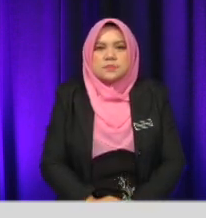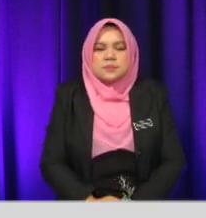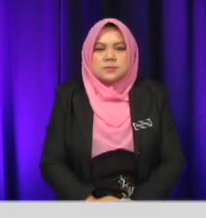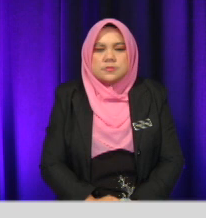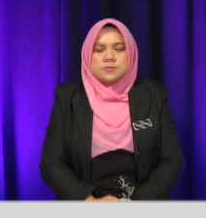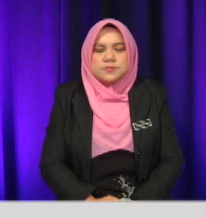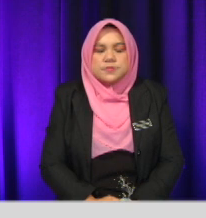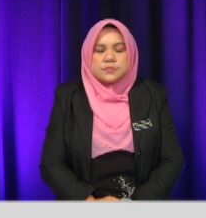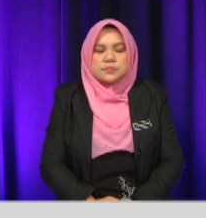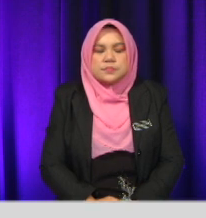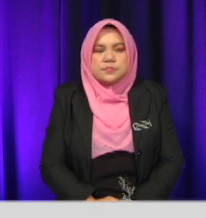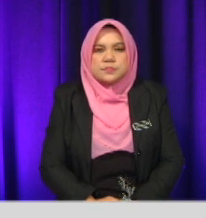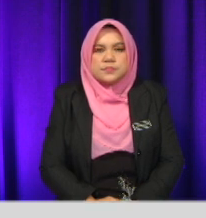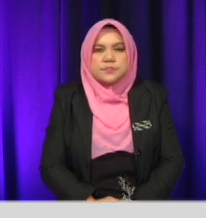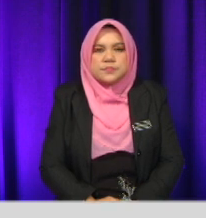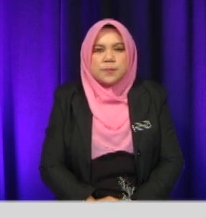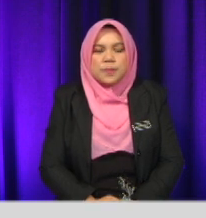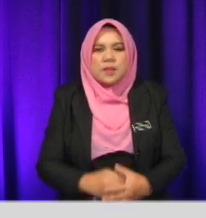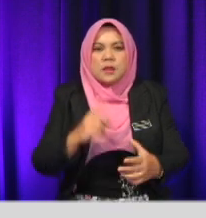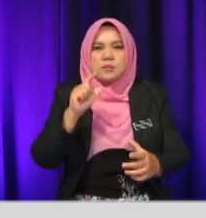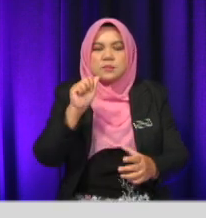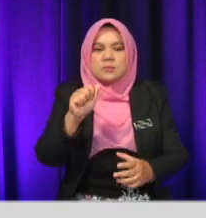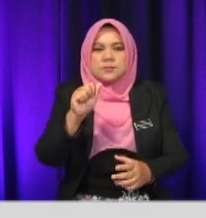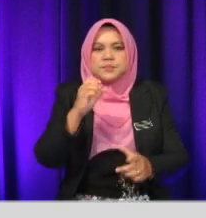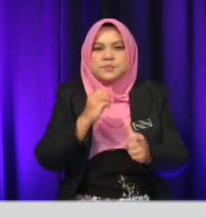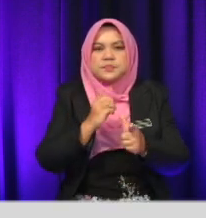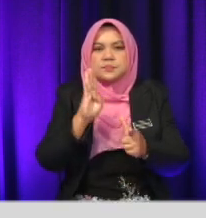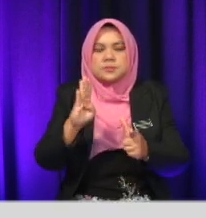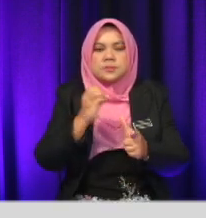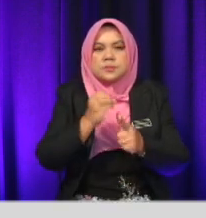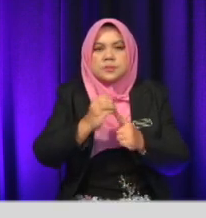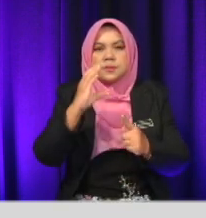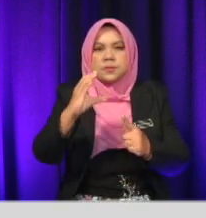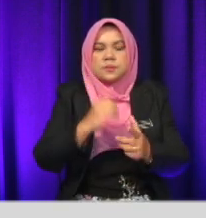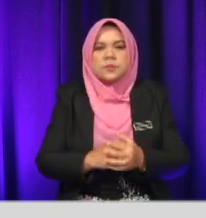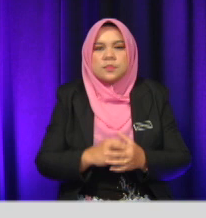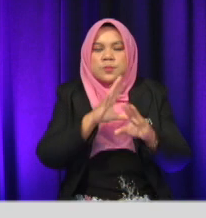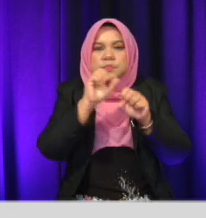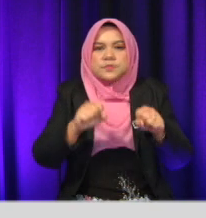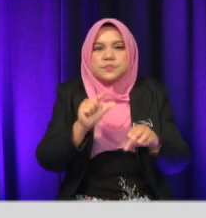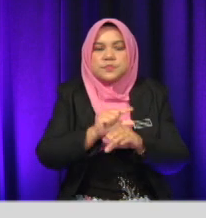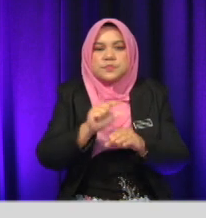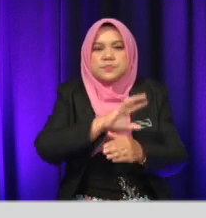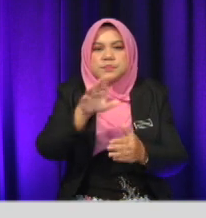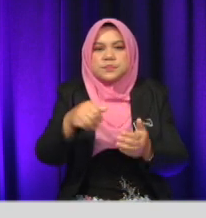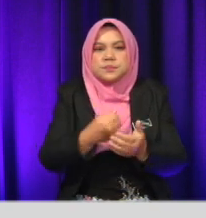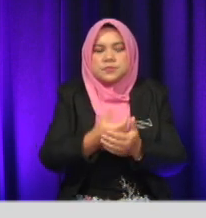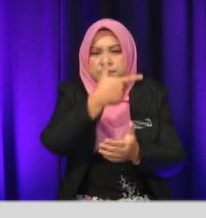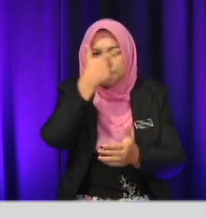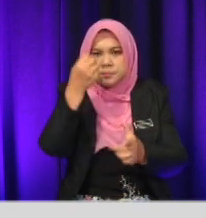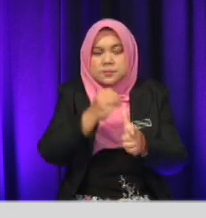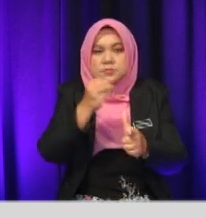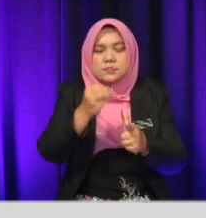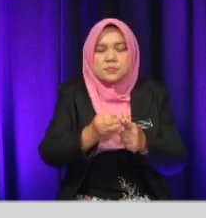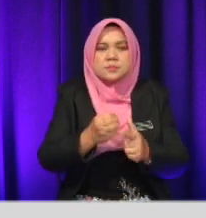menulis A, B atau C pada petak yang disediakan. Jadi tak boleh guna semualah sebab dia kata atau. Okey.